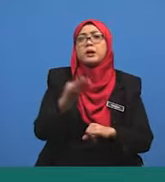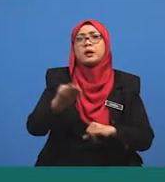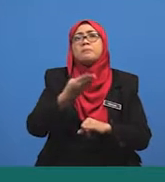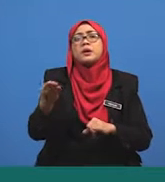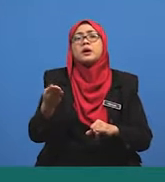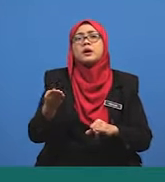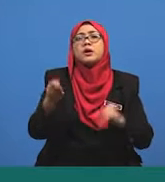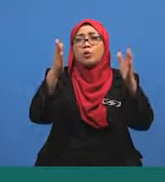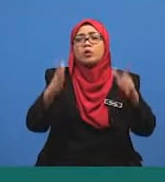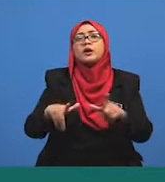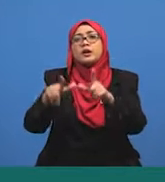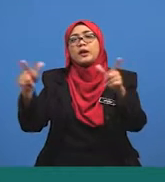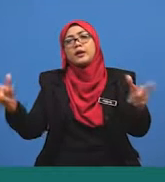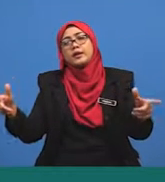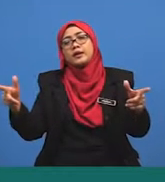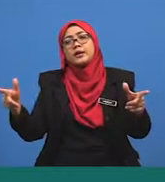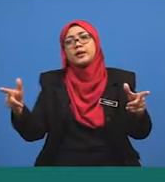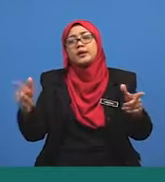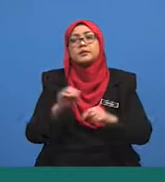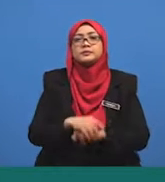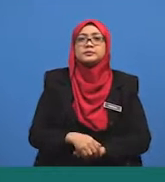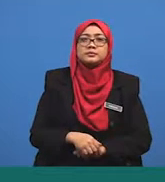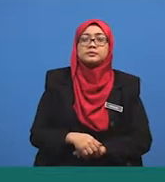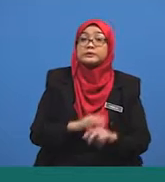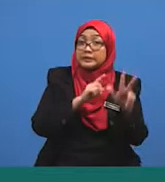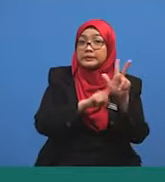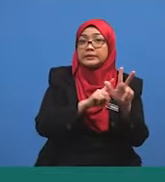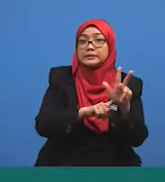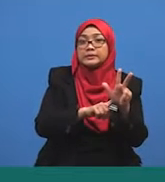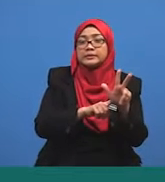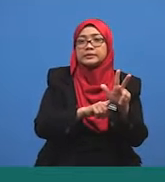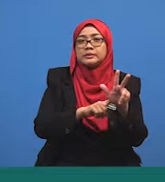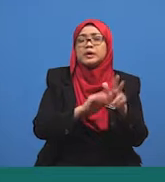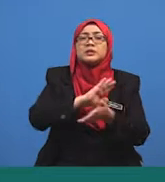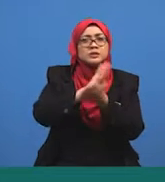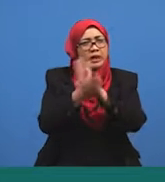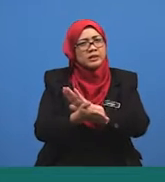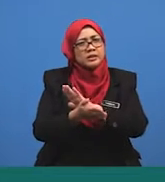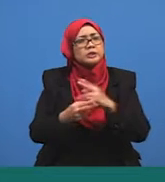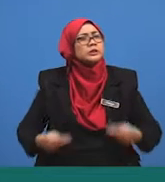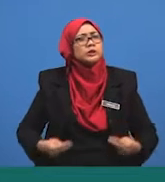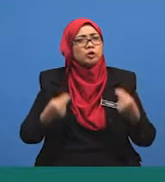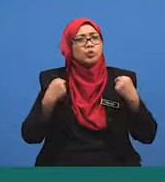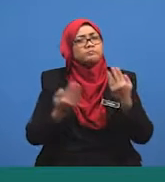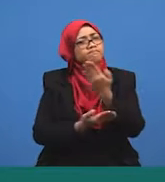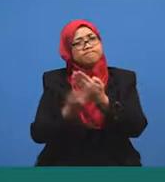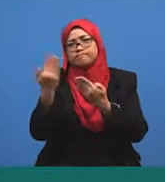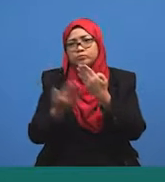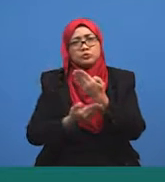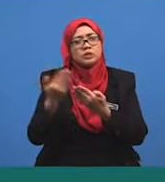seperti pengilang untuk memasarkan produk keluarannya. Yang ketiga, menjadikan kehidupan lebih